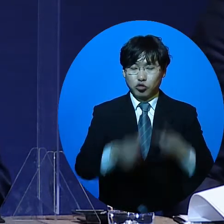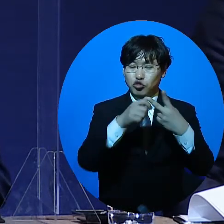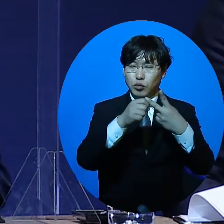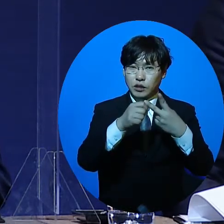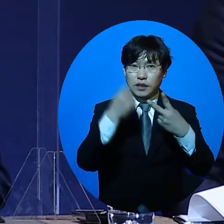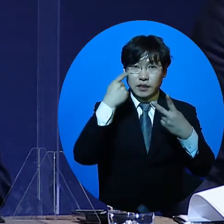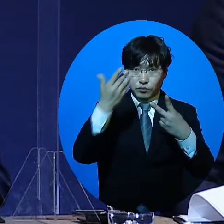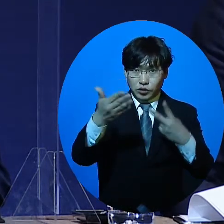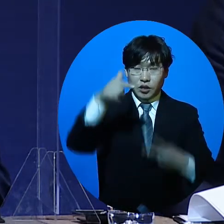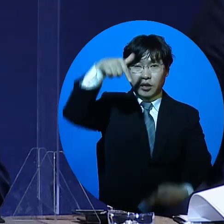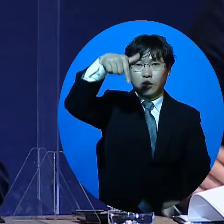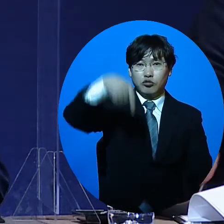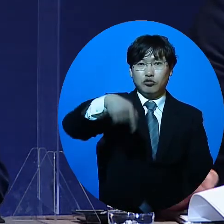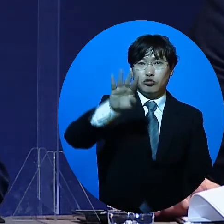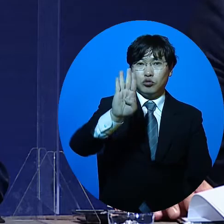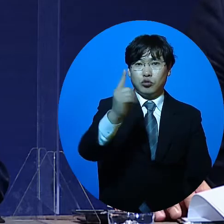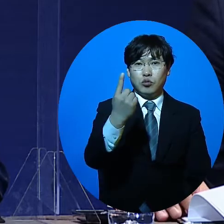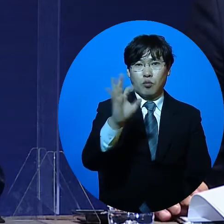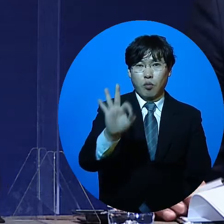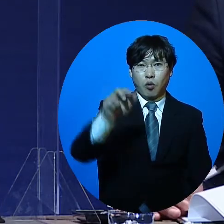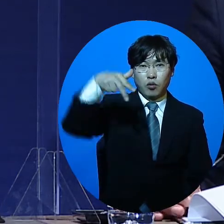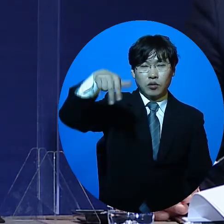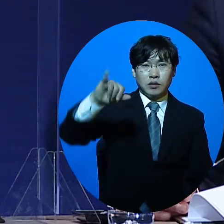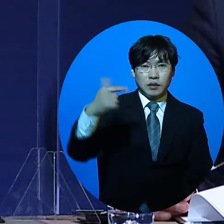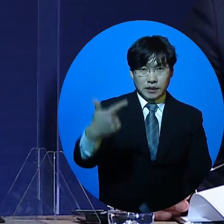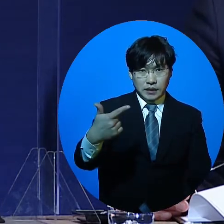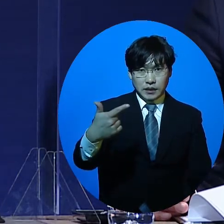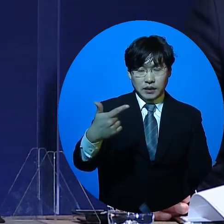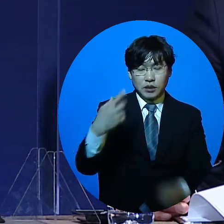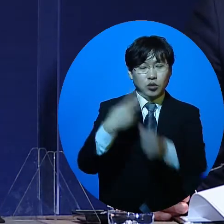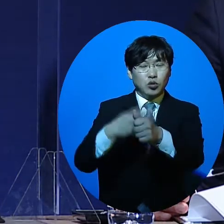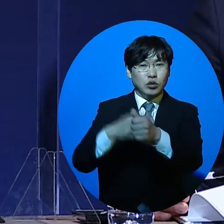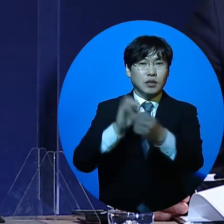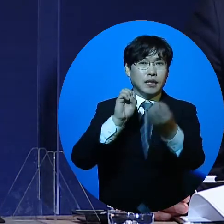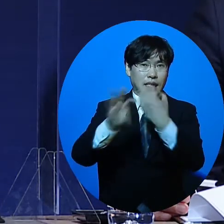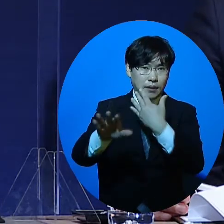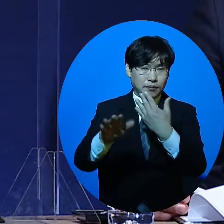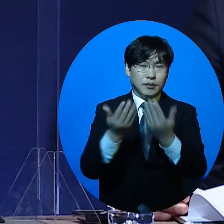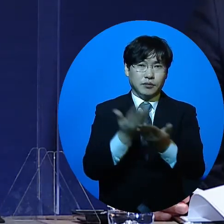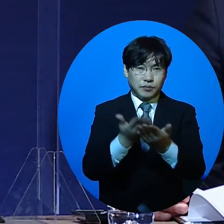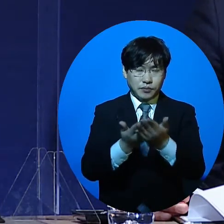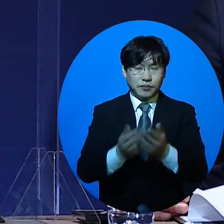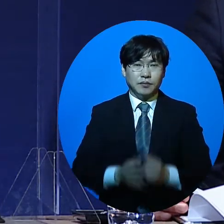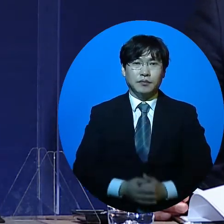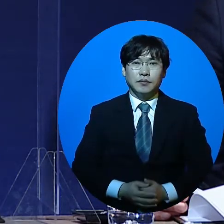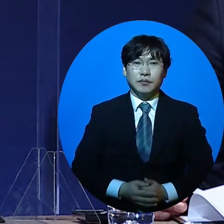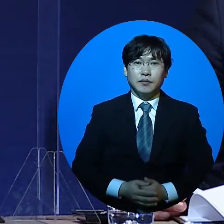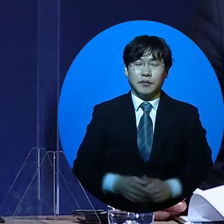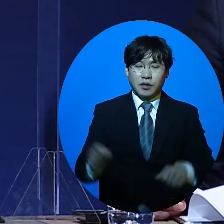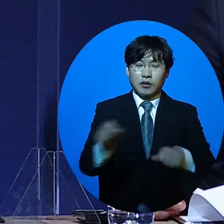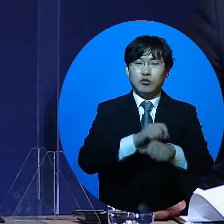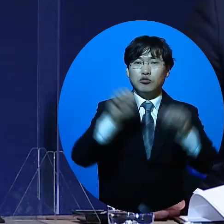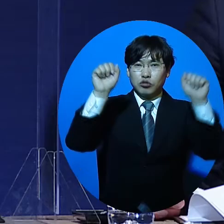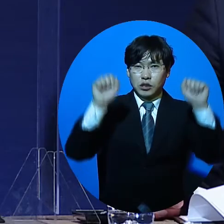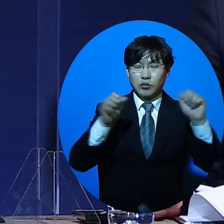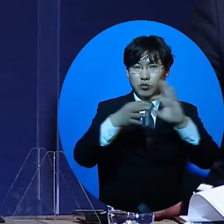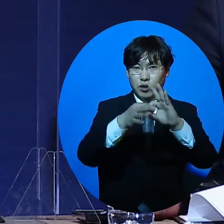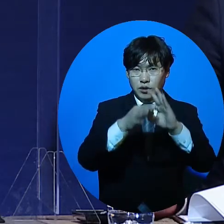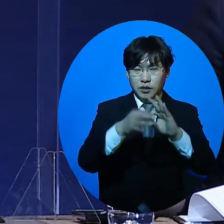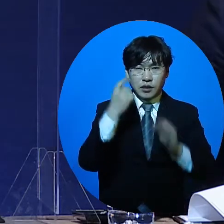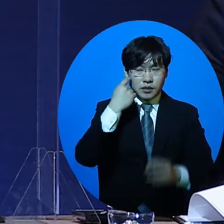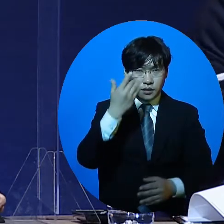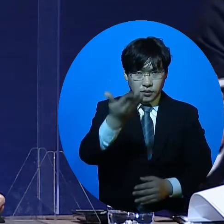우리 구봉진 교수님이 답변 주셔야 되는데 아무래도 특수체육과 거기에 대해서 좀 답변 주시면 고맙겠습니다.